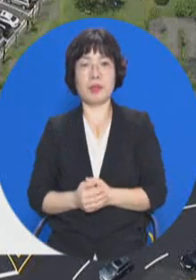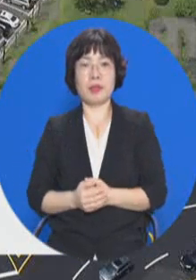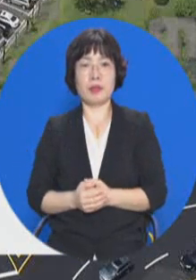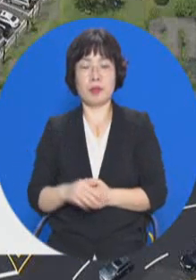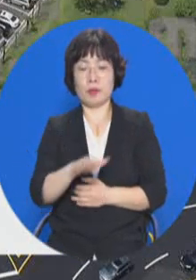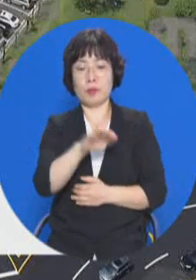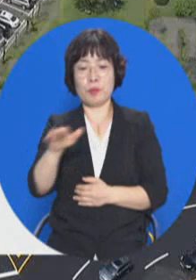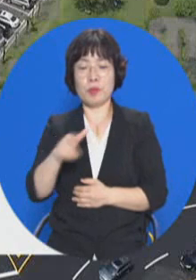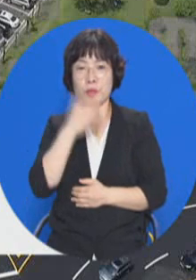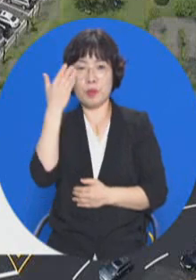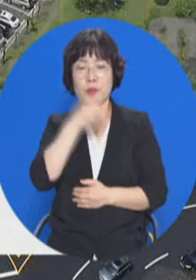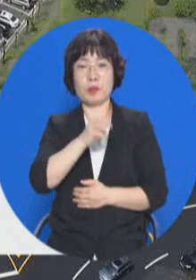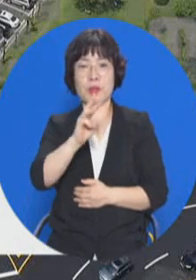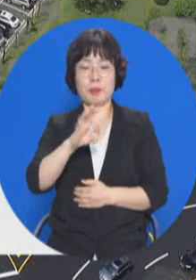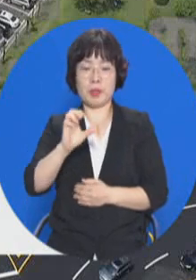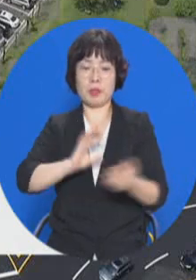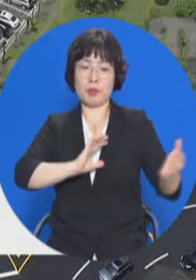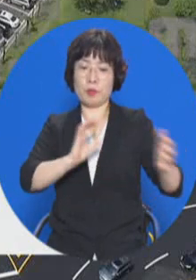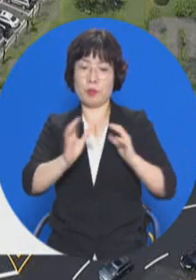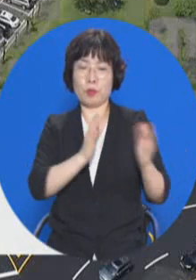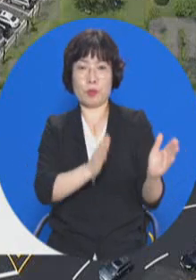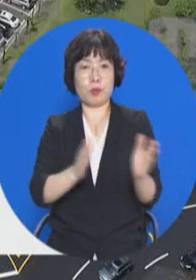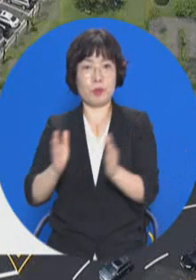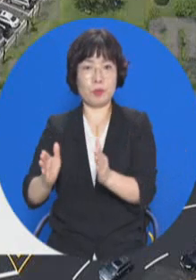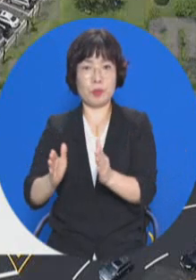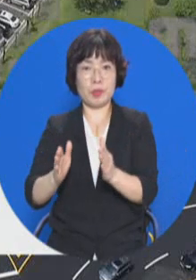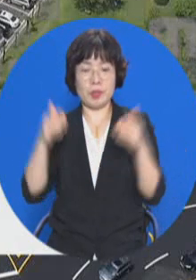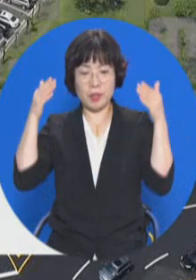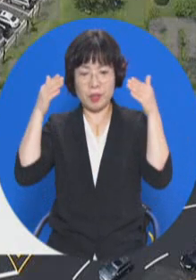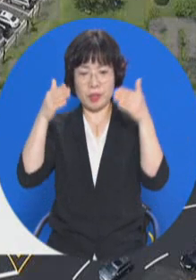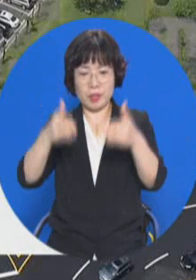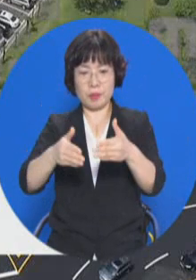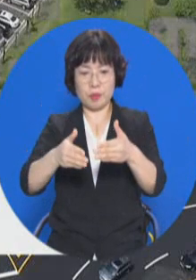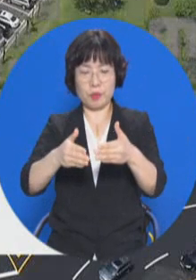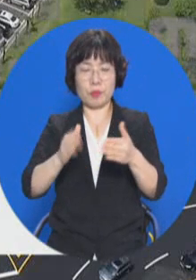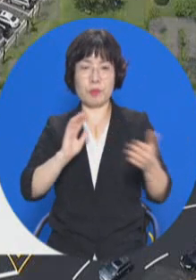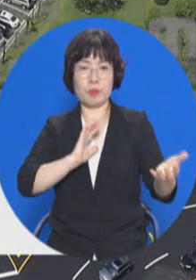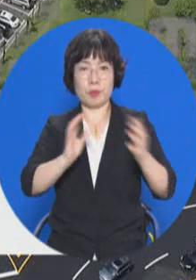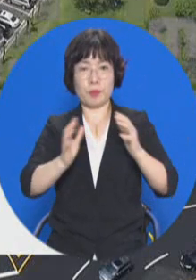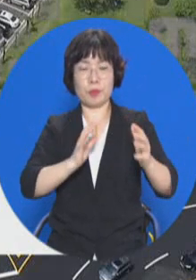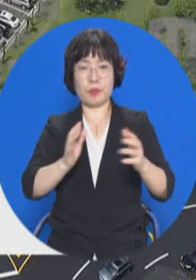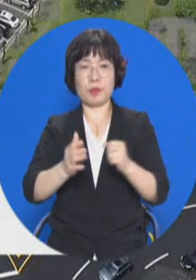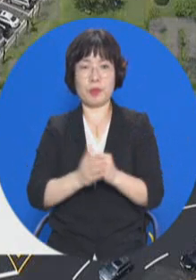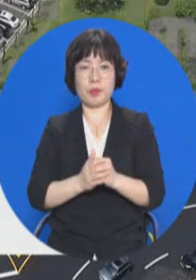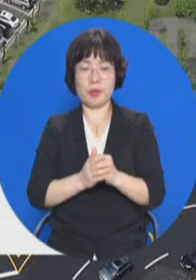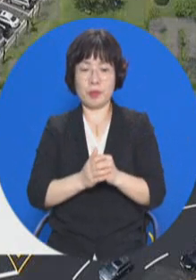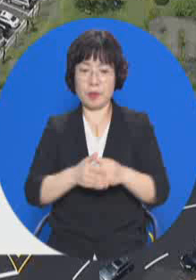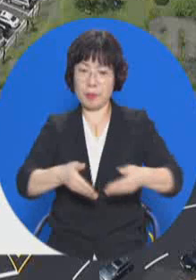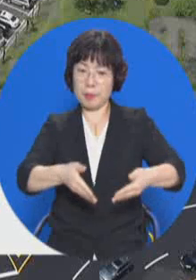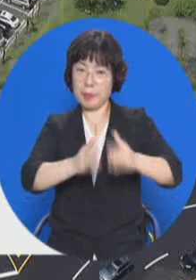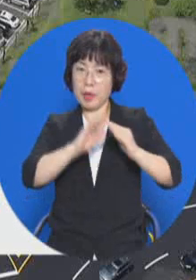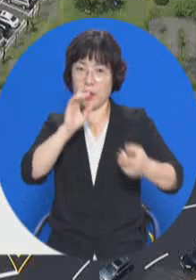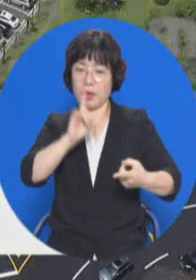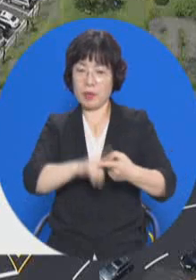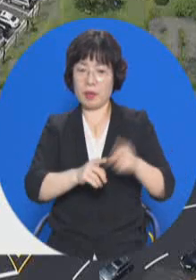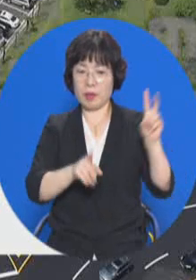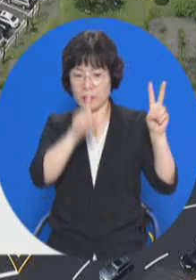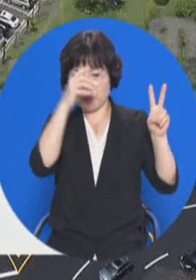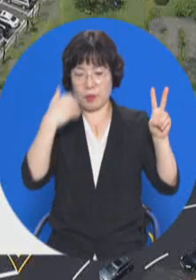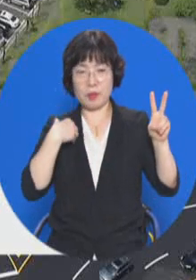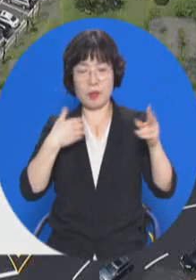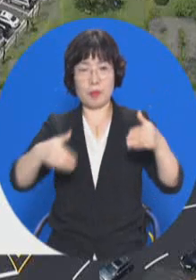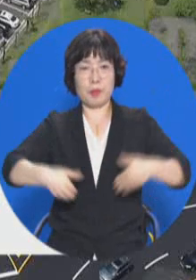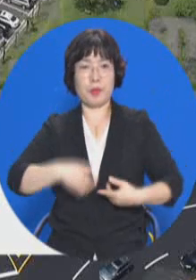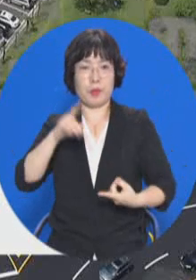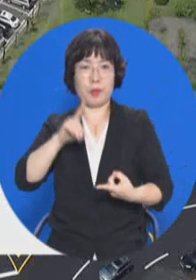있습니다. 저희 여수 MBC가 토론회를 마련해 이 문제를 집중적으로 다뤄봤는데요. 별관 증축, 이 청사의 필요성